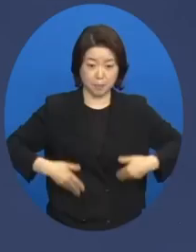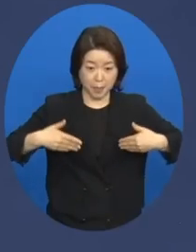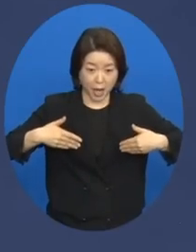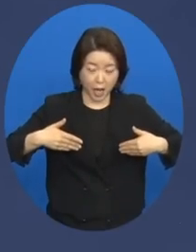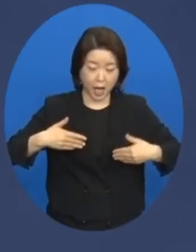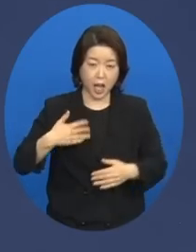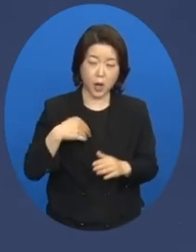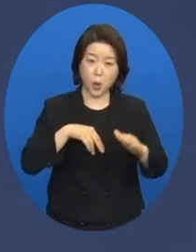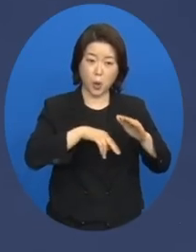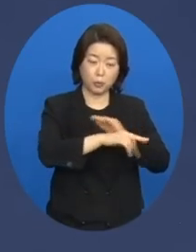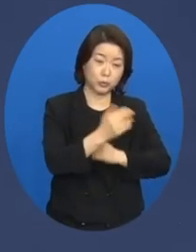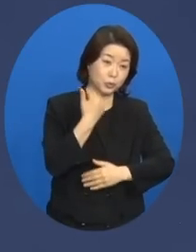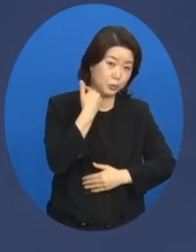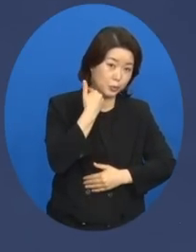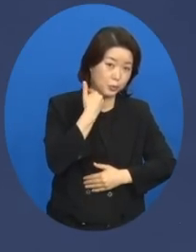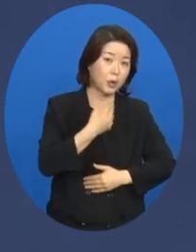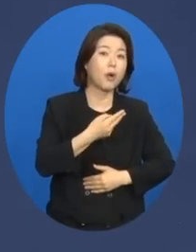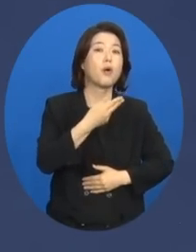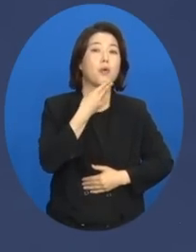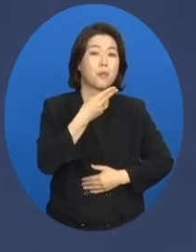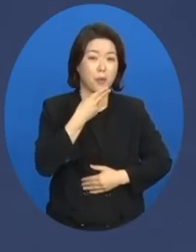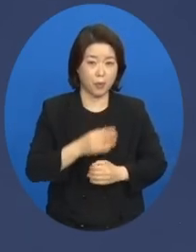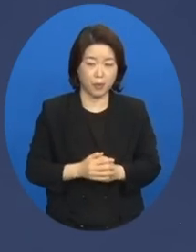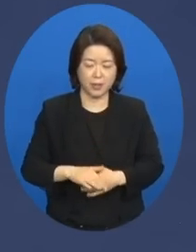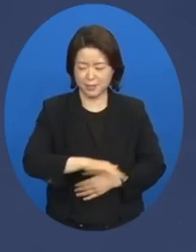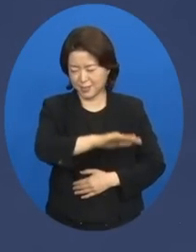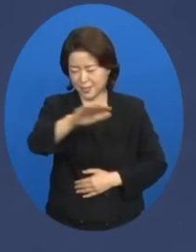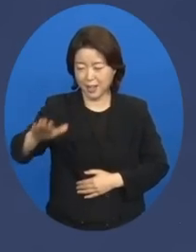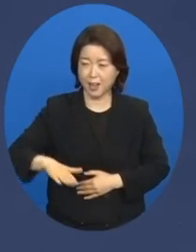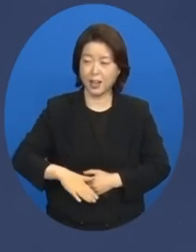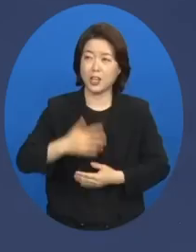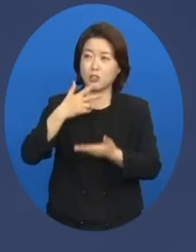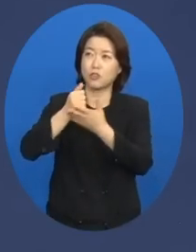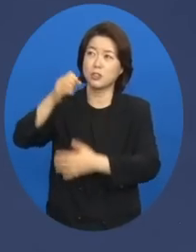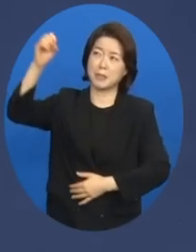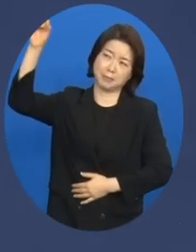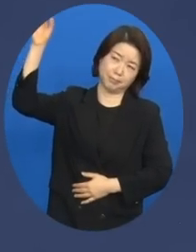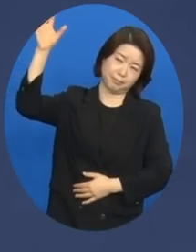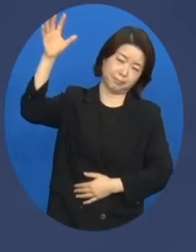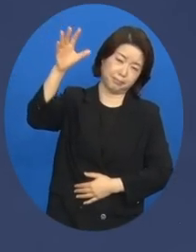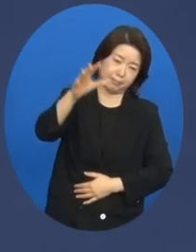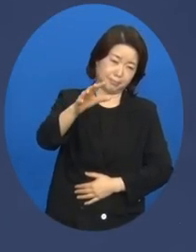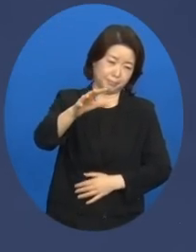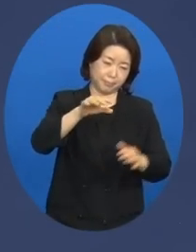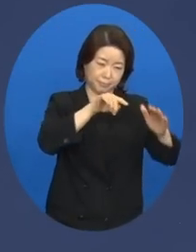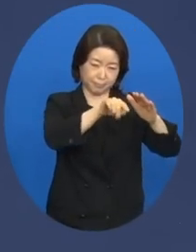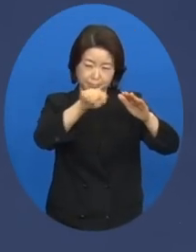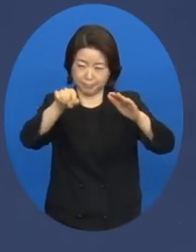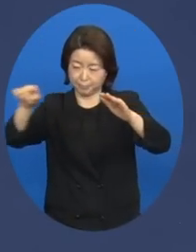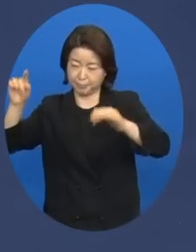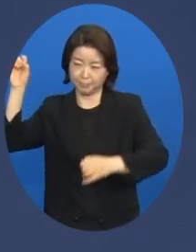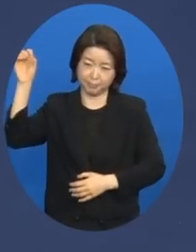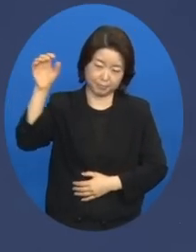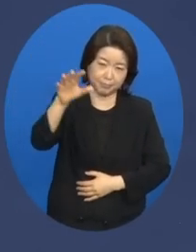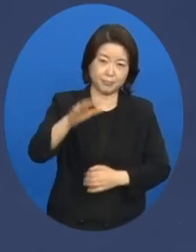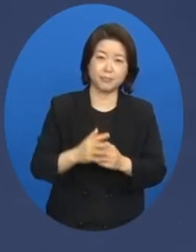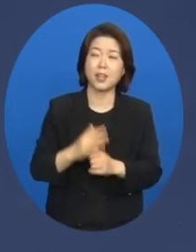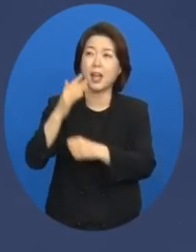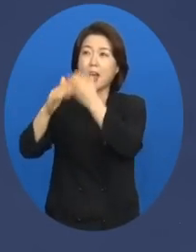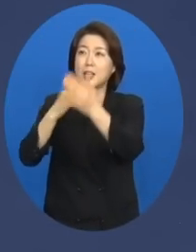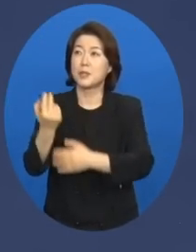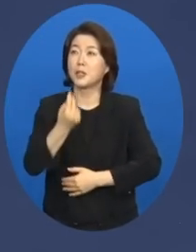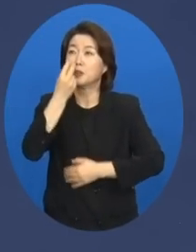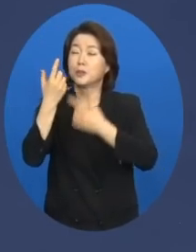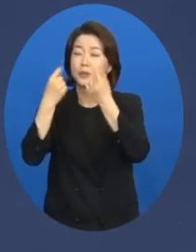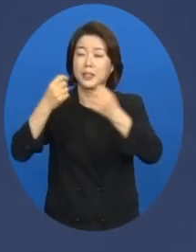없다 이렇게 말한 것처럼 주님의 햇살이 닿지 않는 곳이 없고 그분의 숨결 같은 바람이